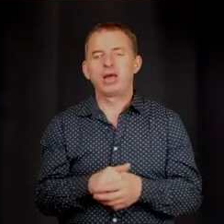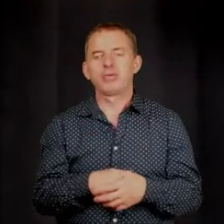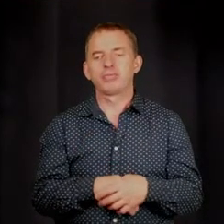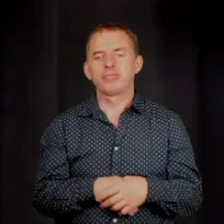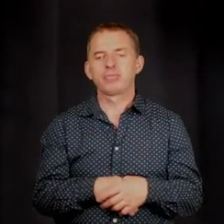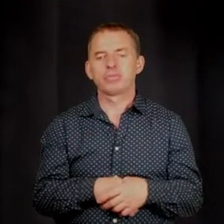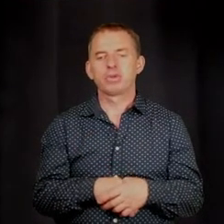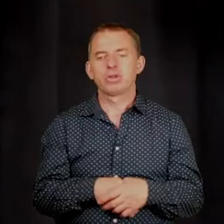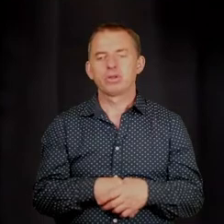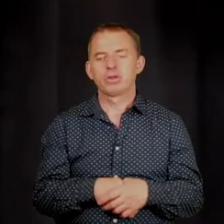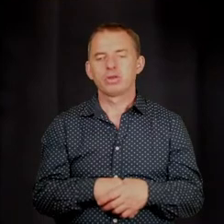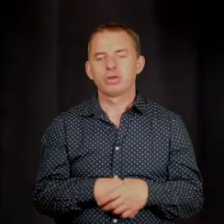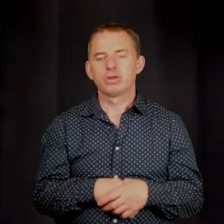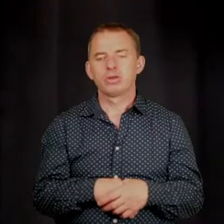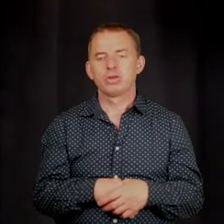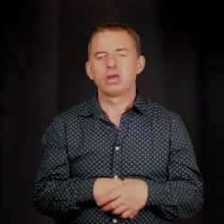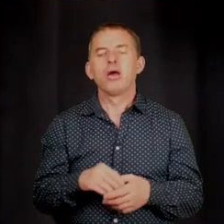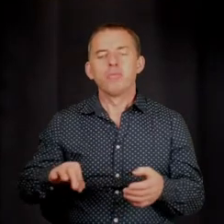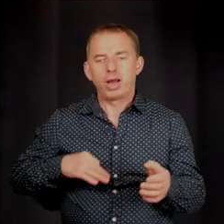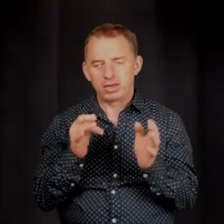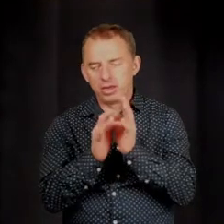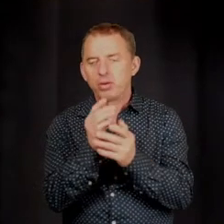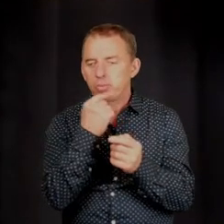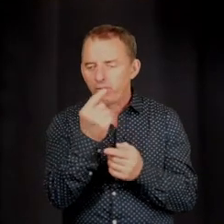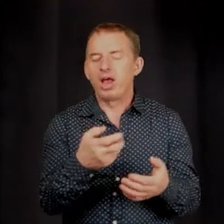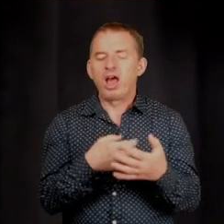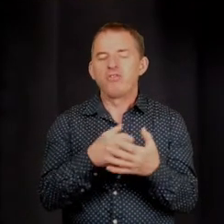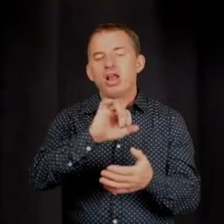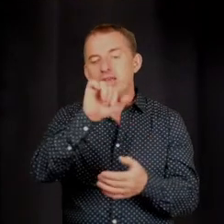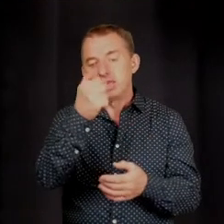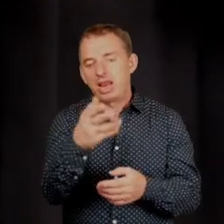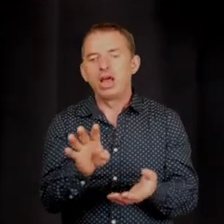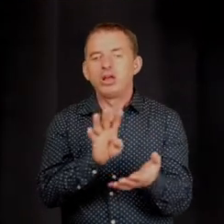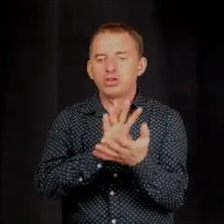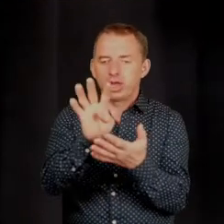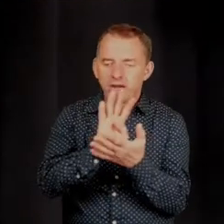John 14:1-3. Pan Jezus powiedział w Ewangelii Jana